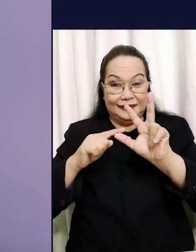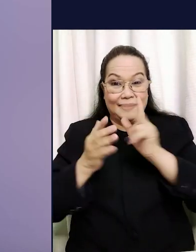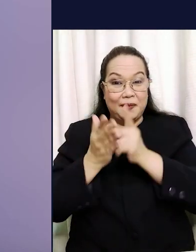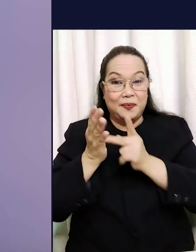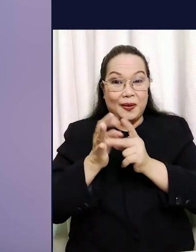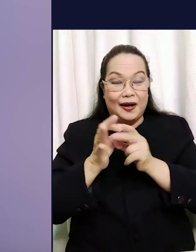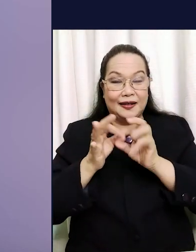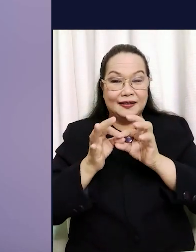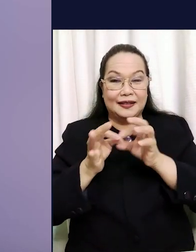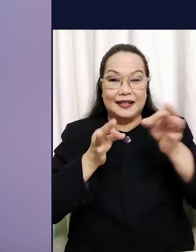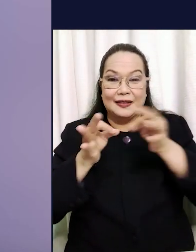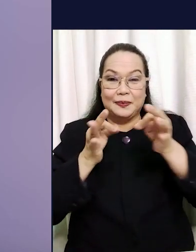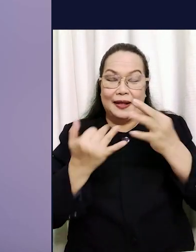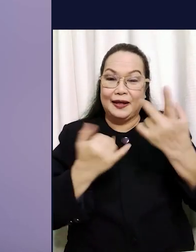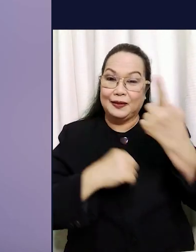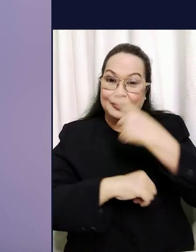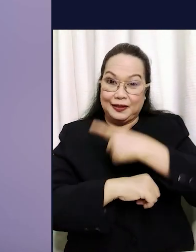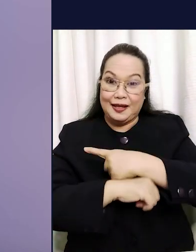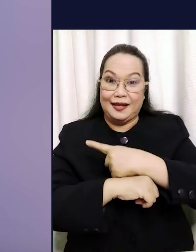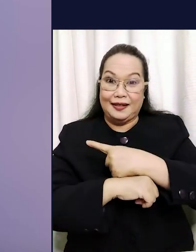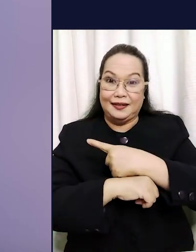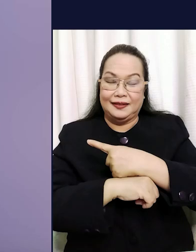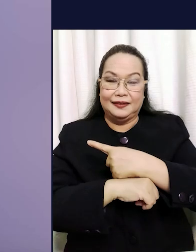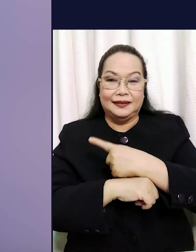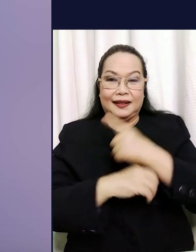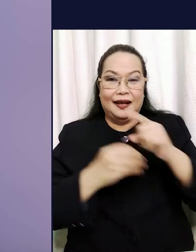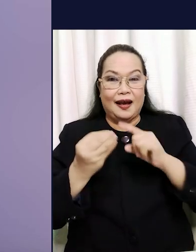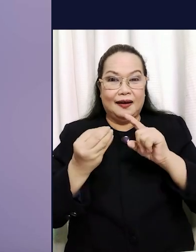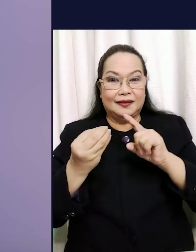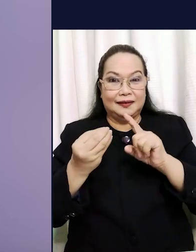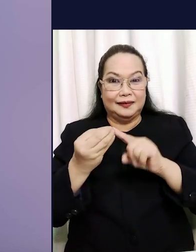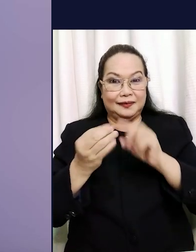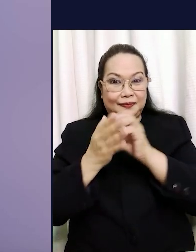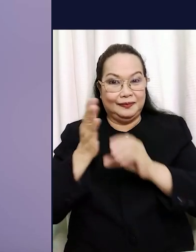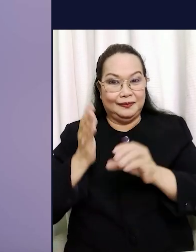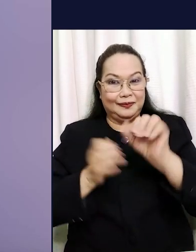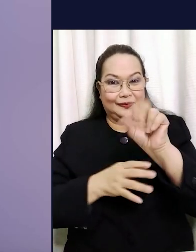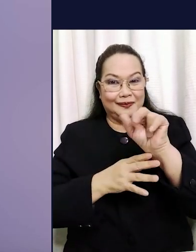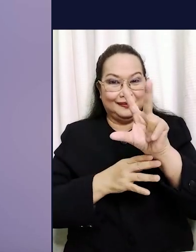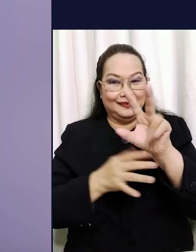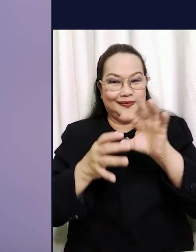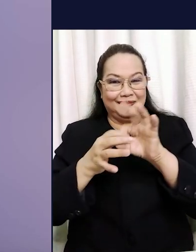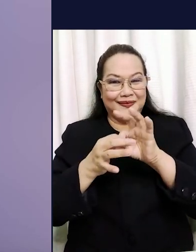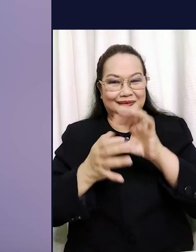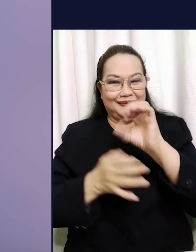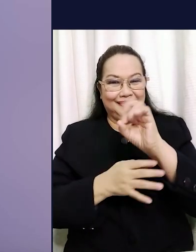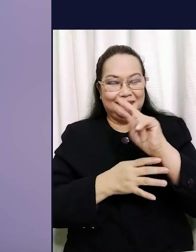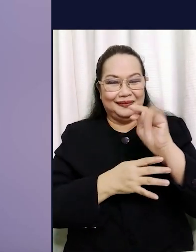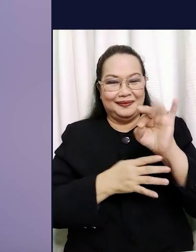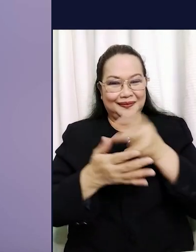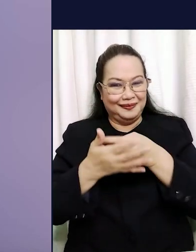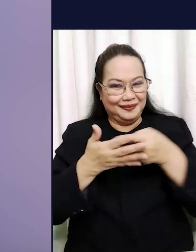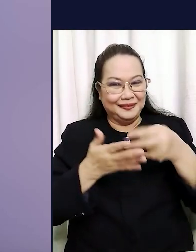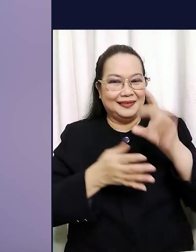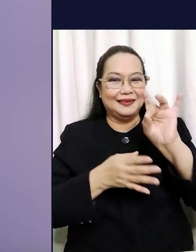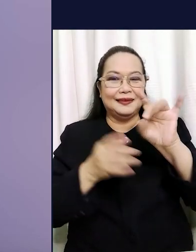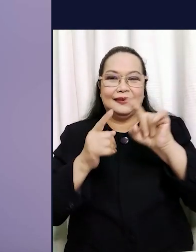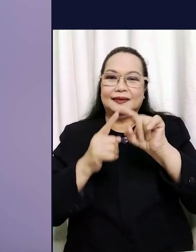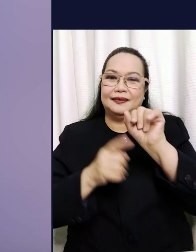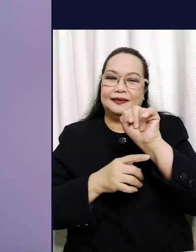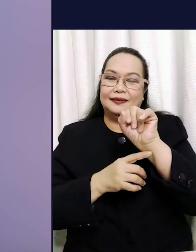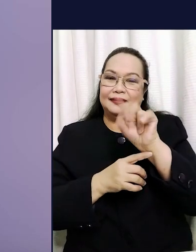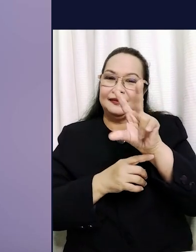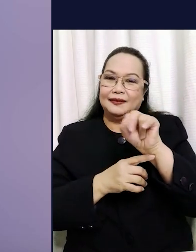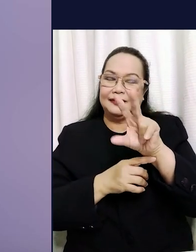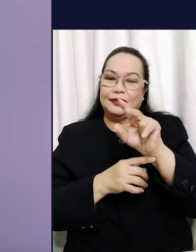sa chapter 13, verses 8 to 13 ng 1 Corinthians. First,